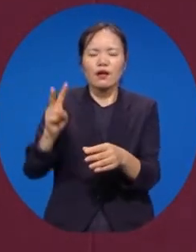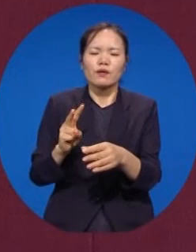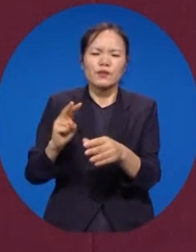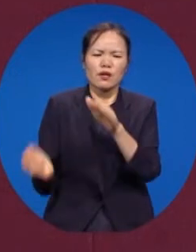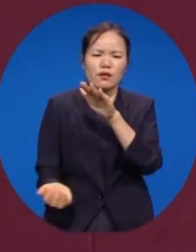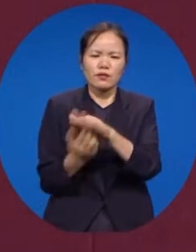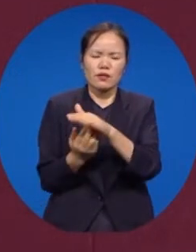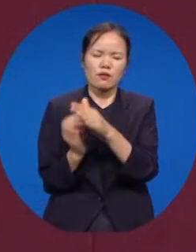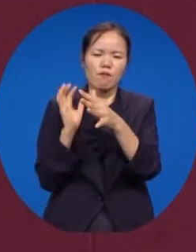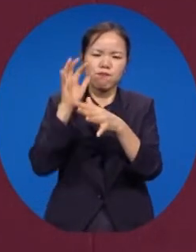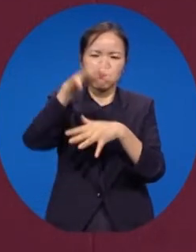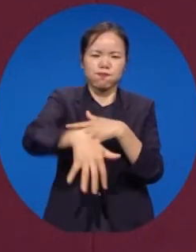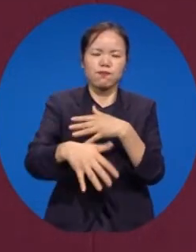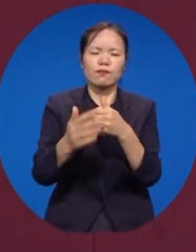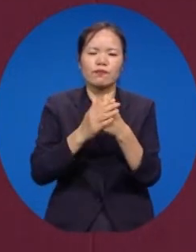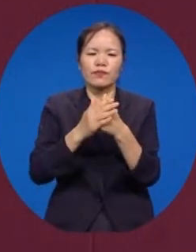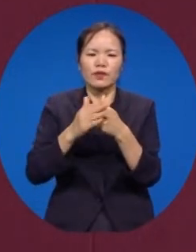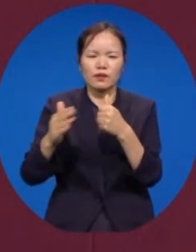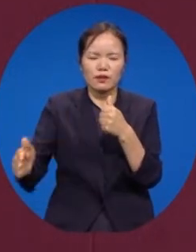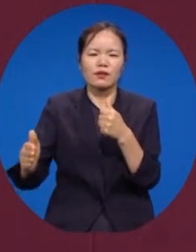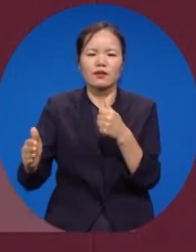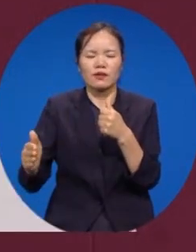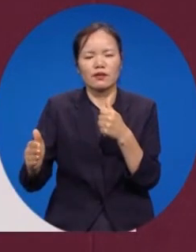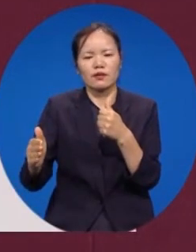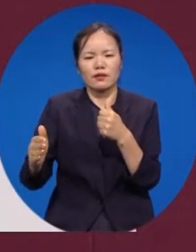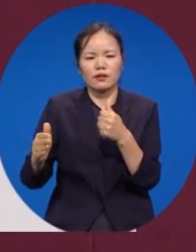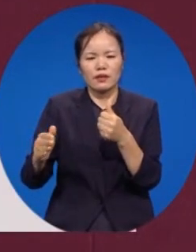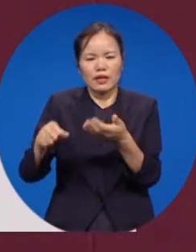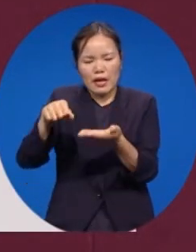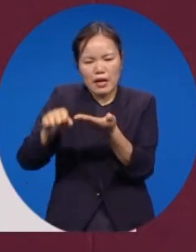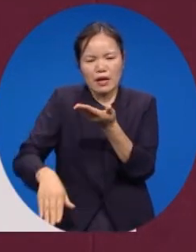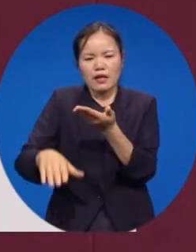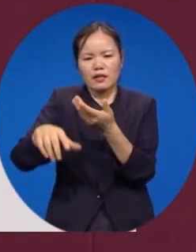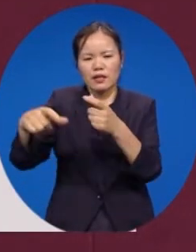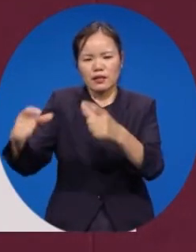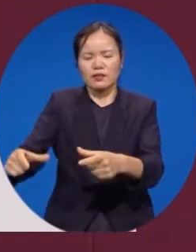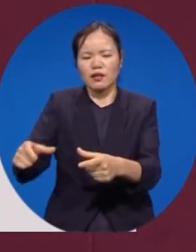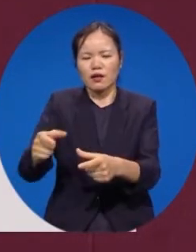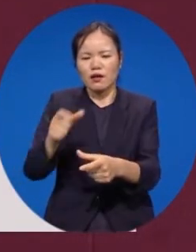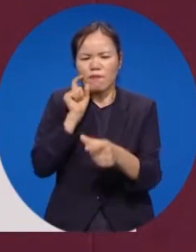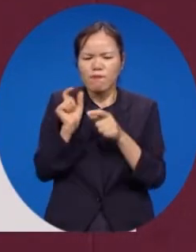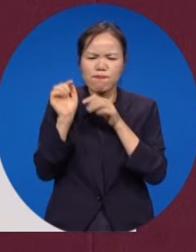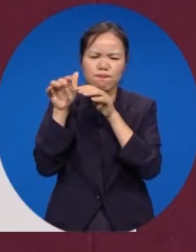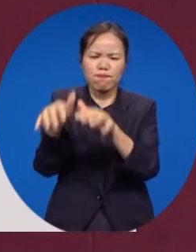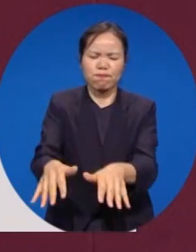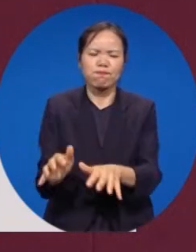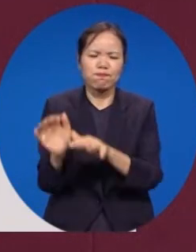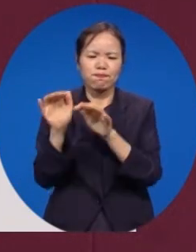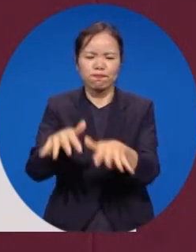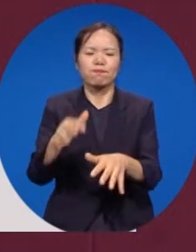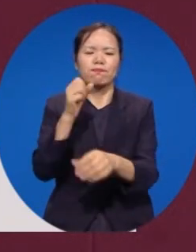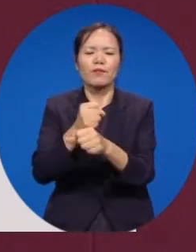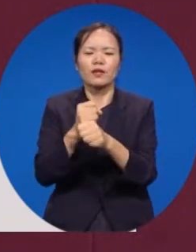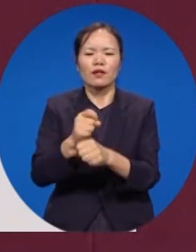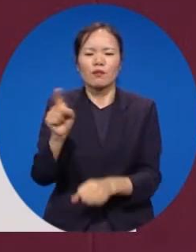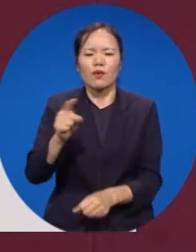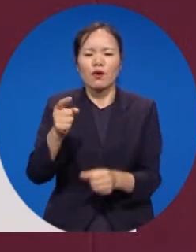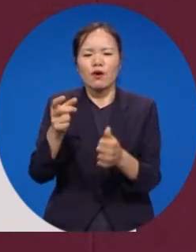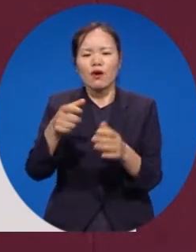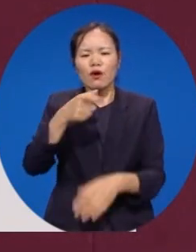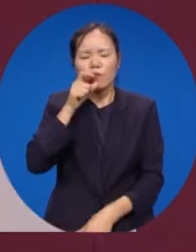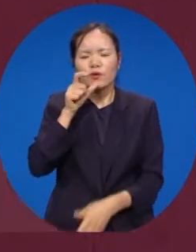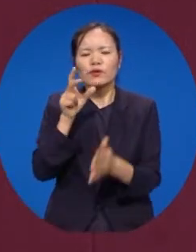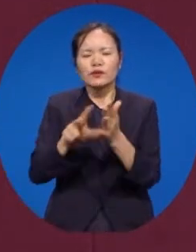최대 과다 방류로 전환하는 바람에 하류 지역을 물바다로 맞는 것이 바로 수자원공사이기